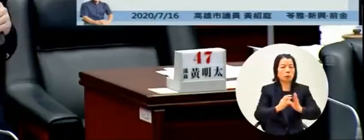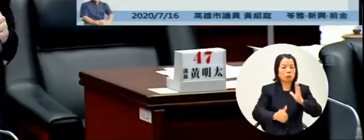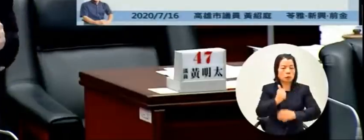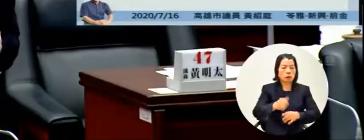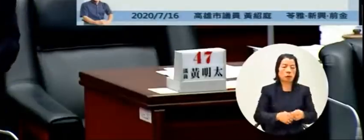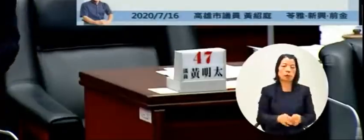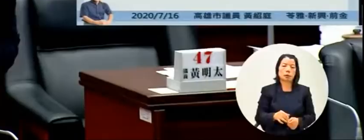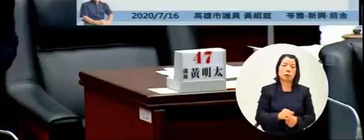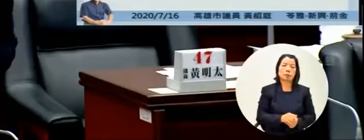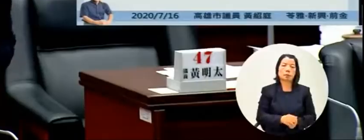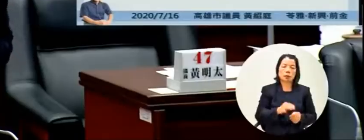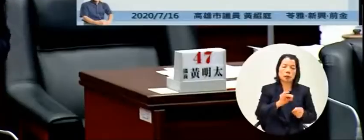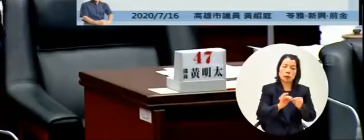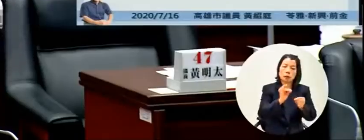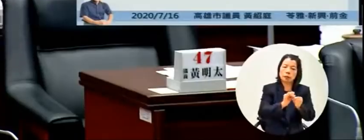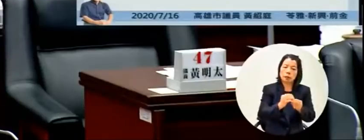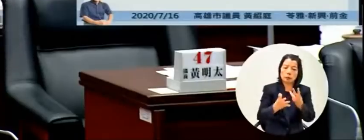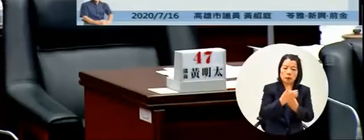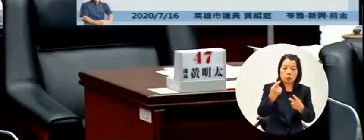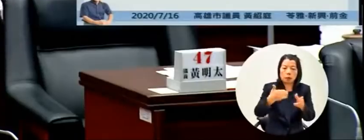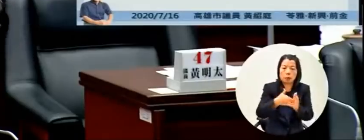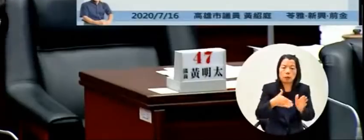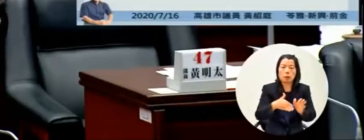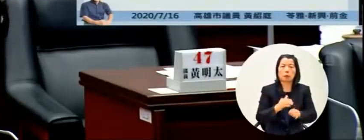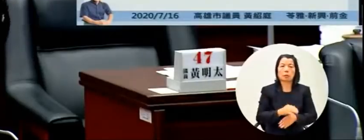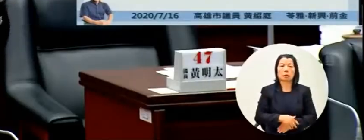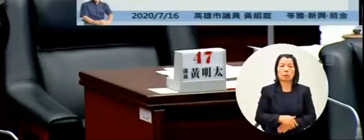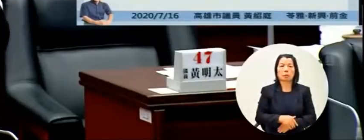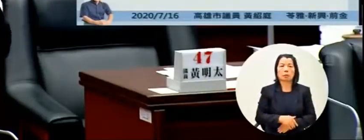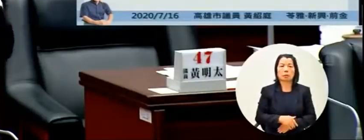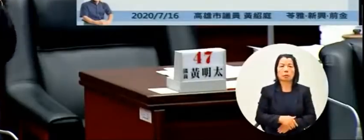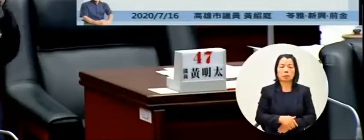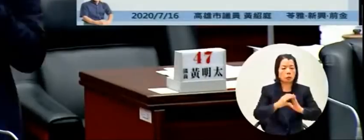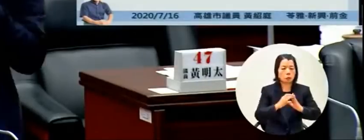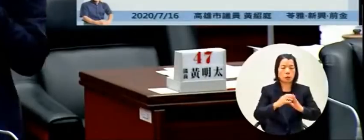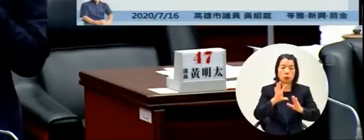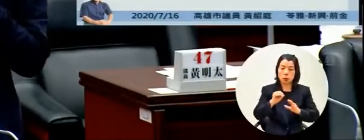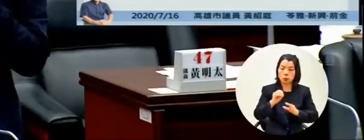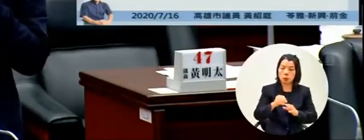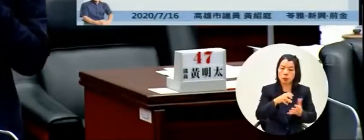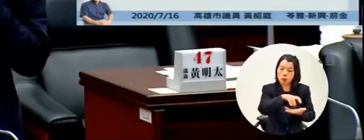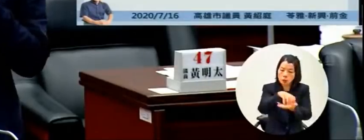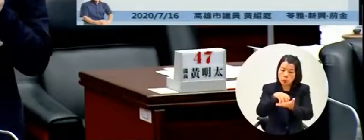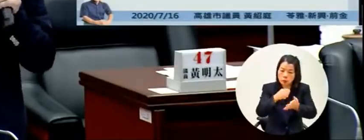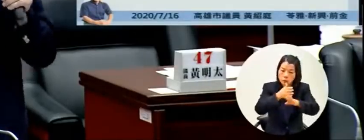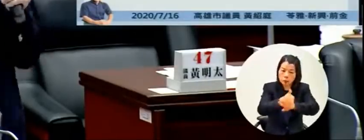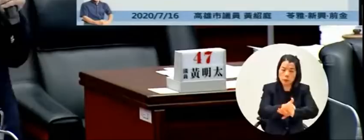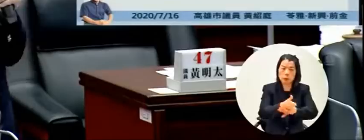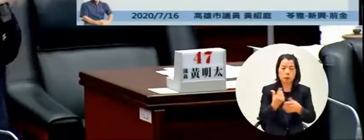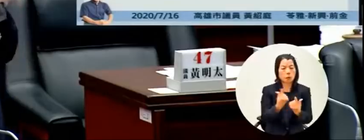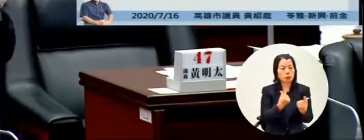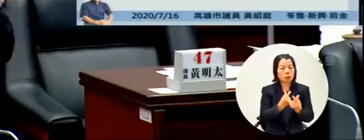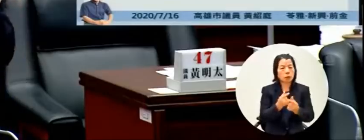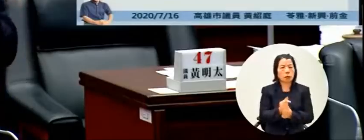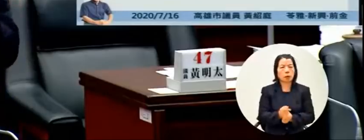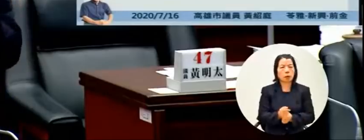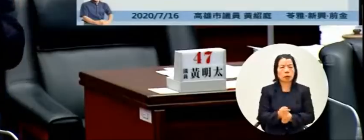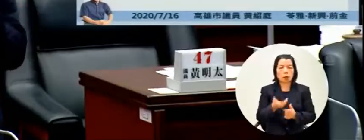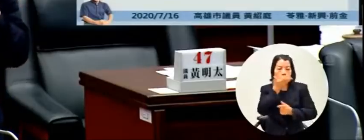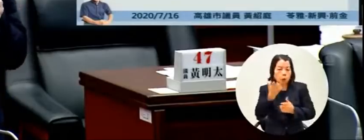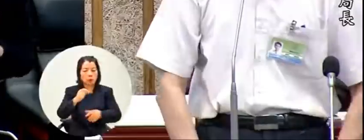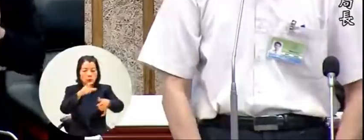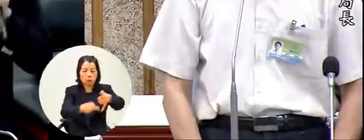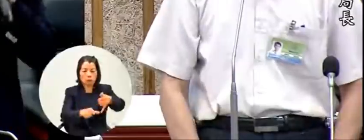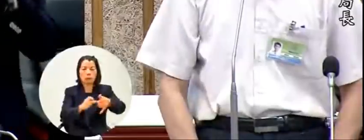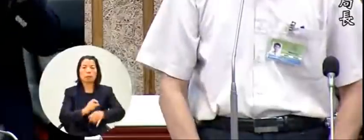之后，我们的海洋局有没有办过类似我们游艇码头的招商？请海洋